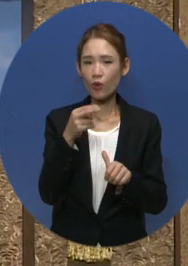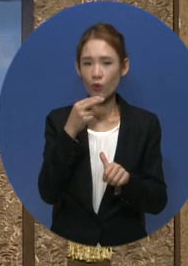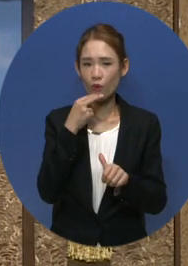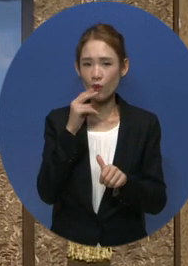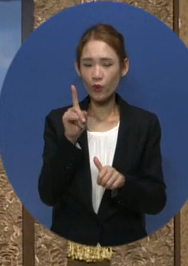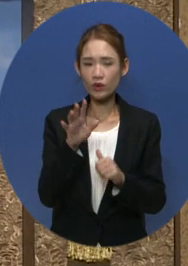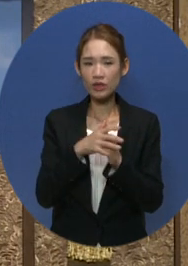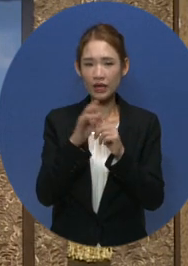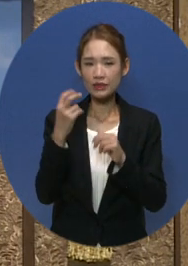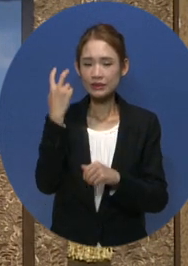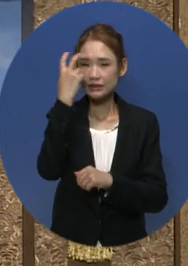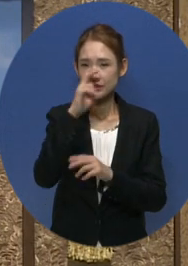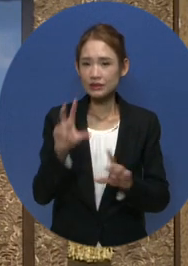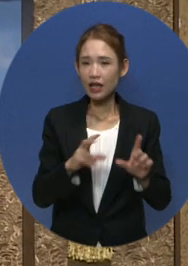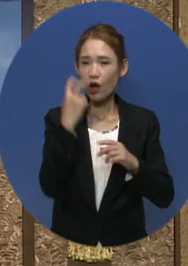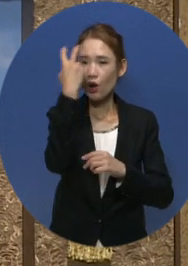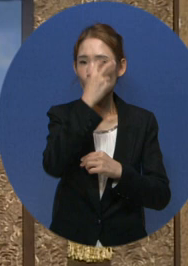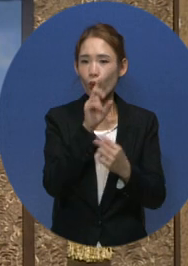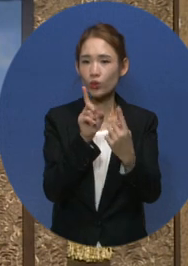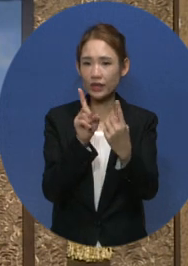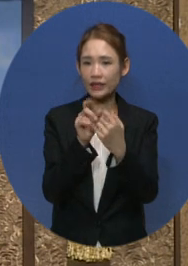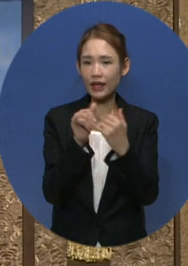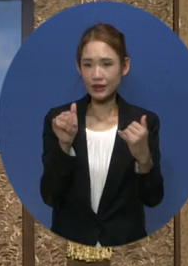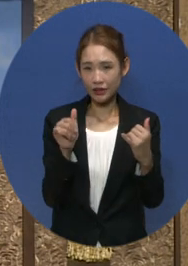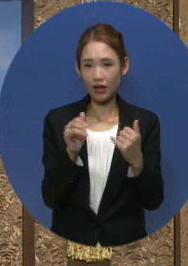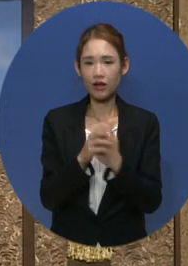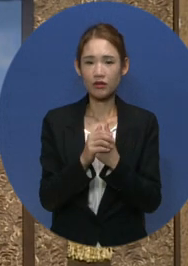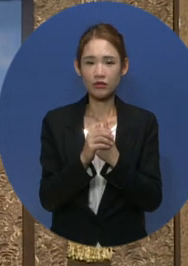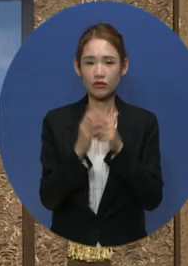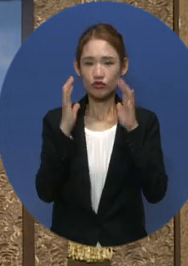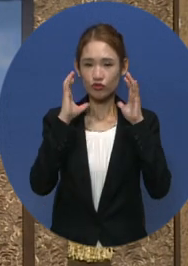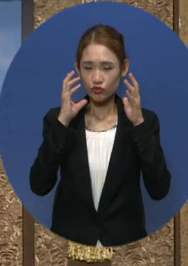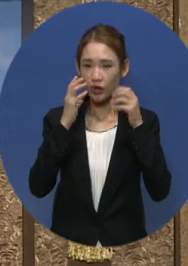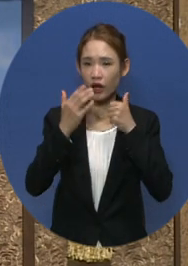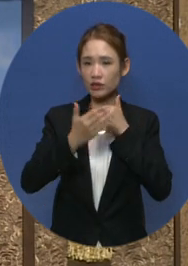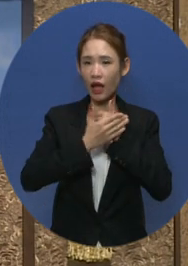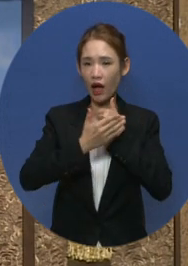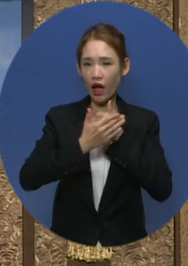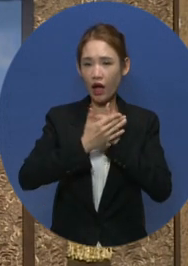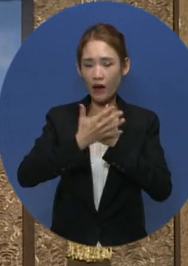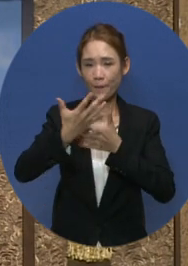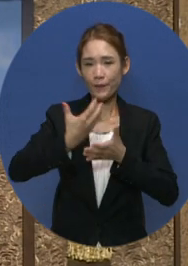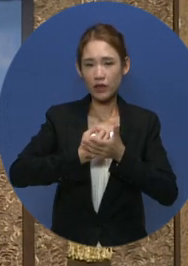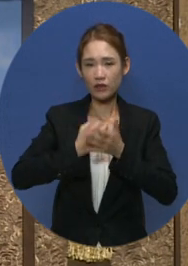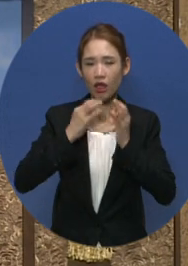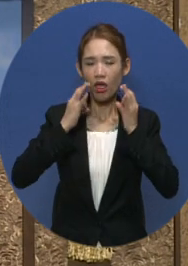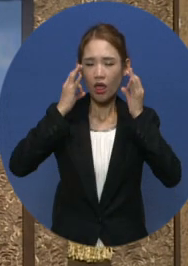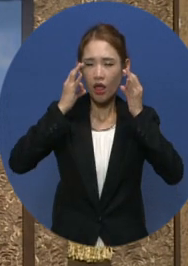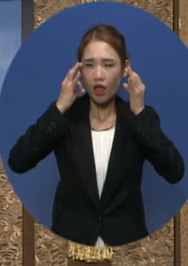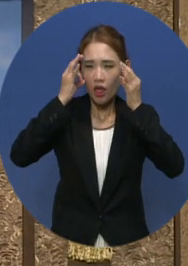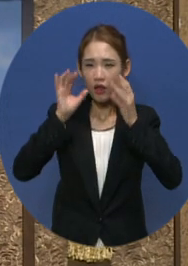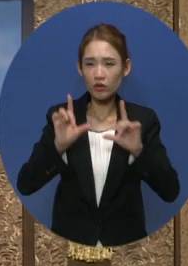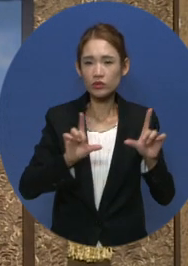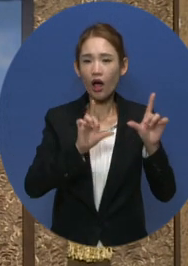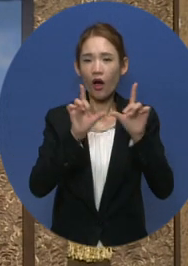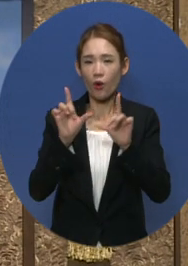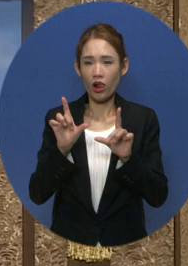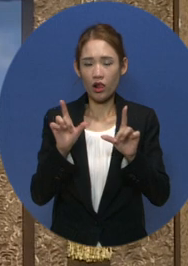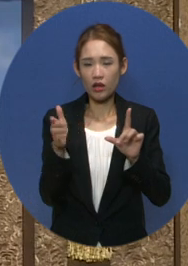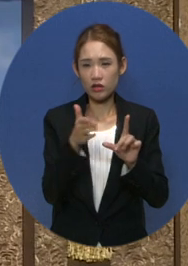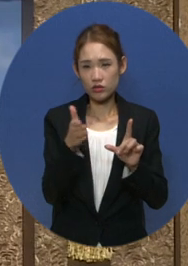생활보호 대상자라고 그랬잖아요. 예. 생활보호 대상자니까 국가의 도움으로 이제 겨우 생활을 유지하는 그런